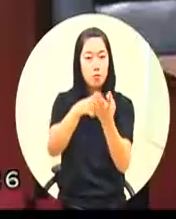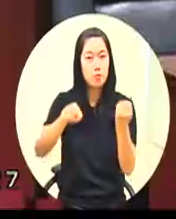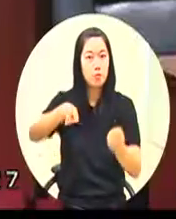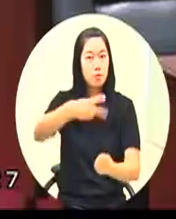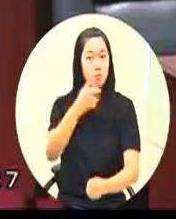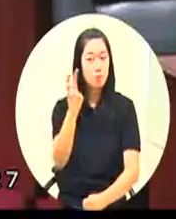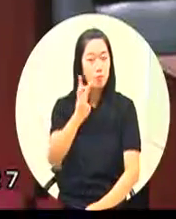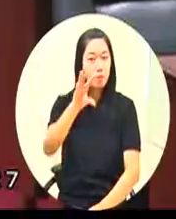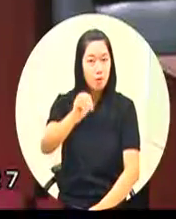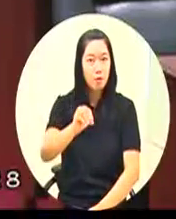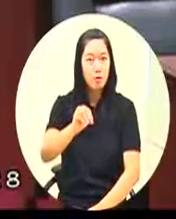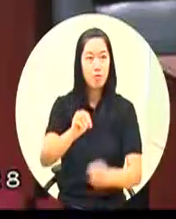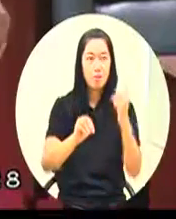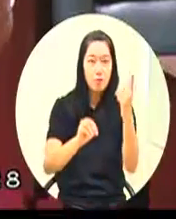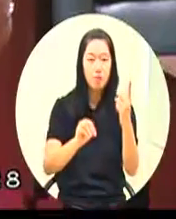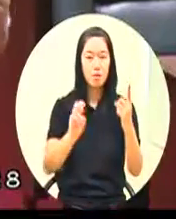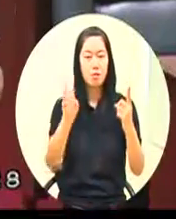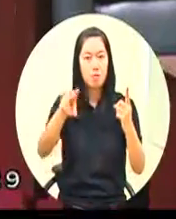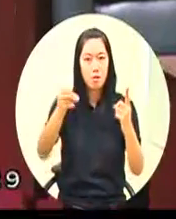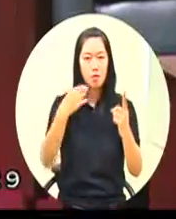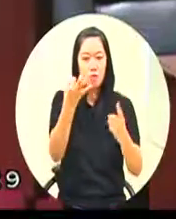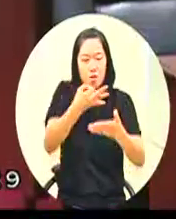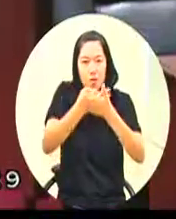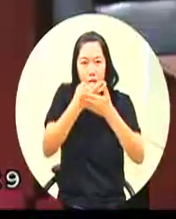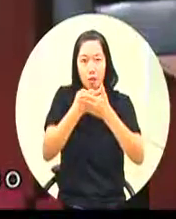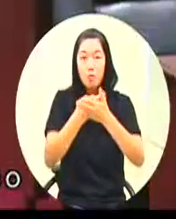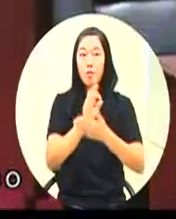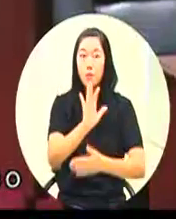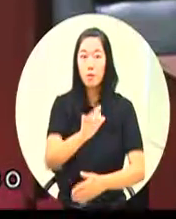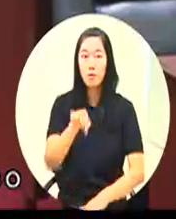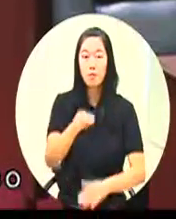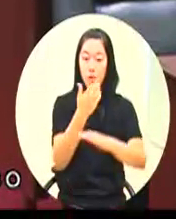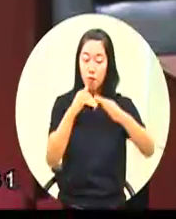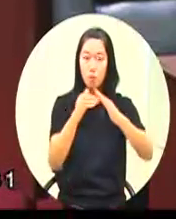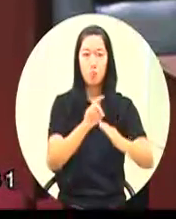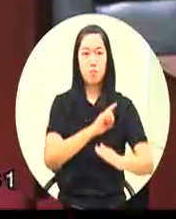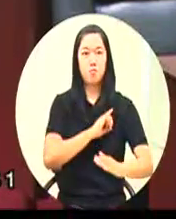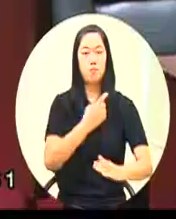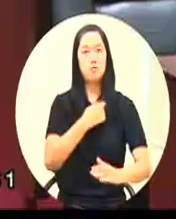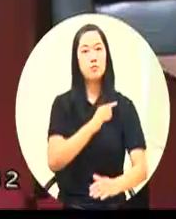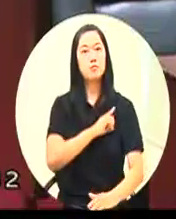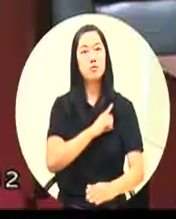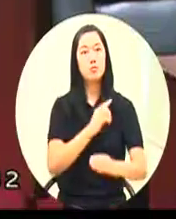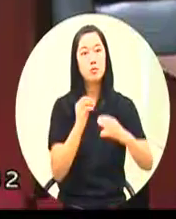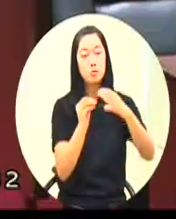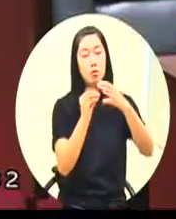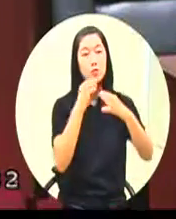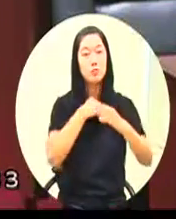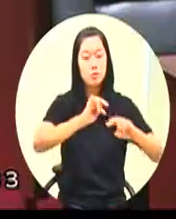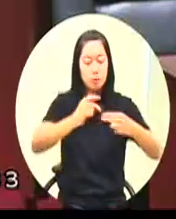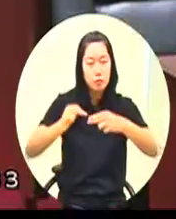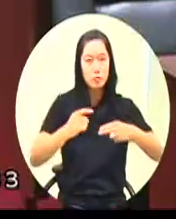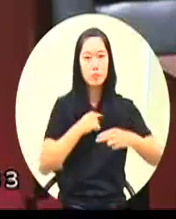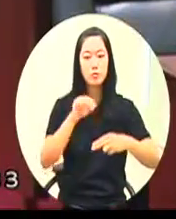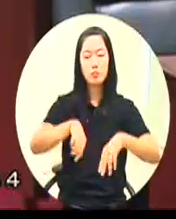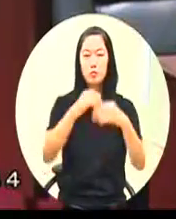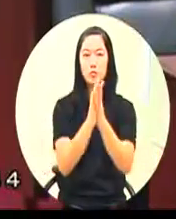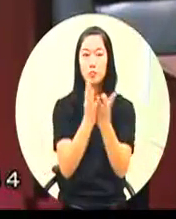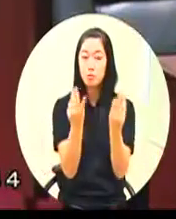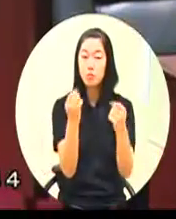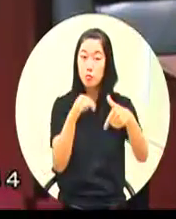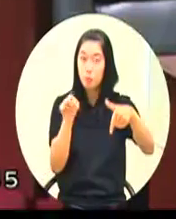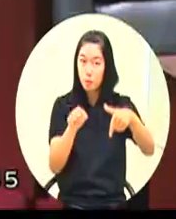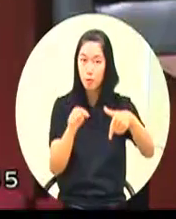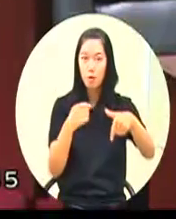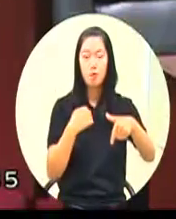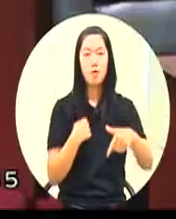几天本来几班，然后200几班的献起来啊，然后这些学校他们就自己把它装起来，而且都是数位化的啊，所以我们怎么透